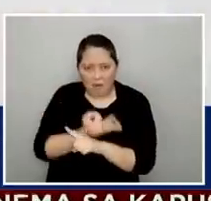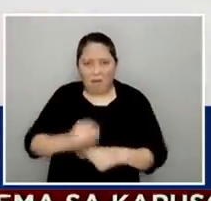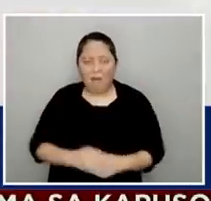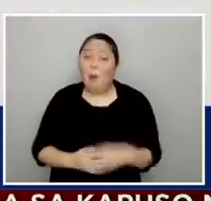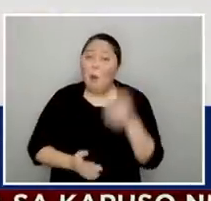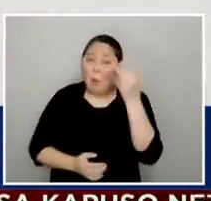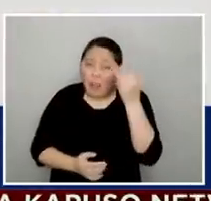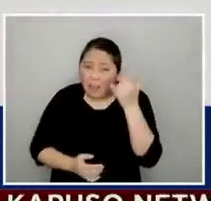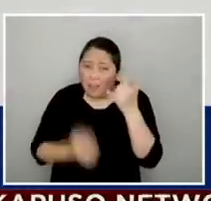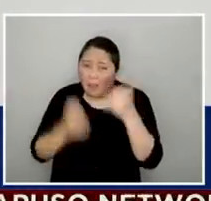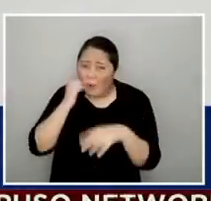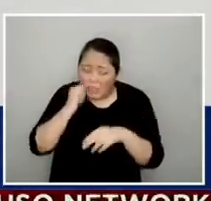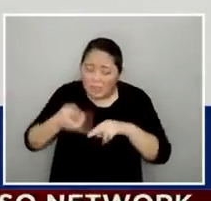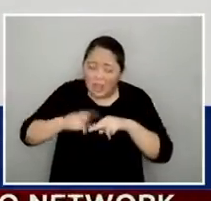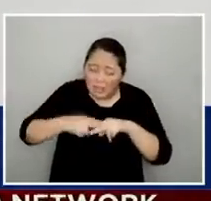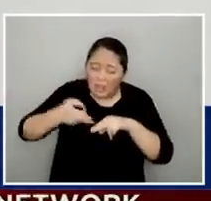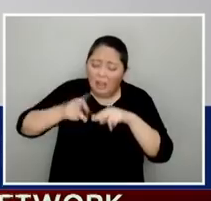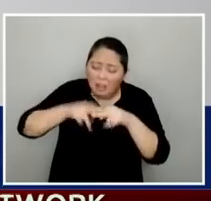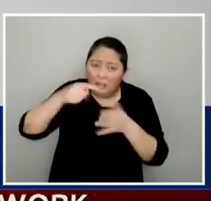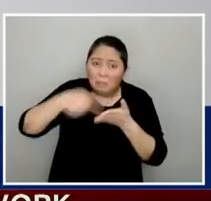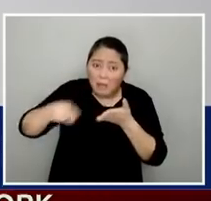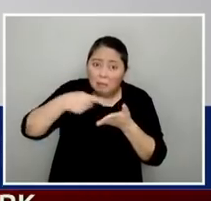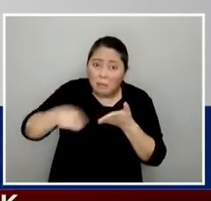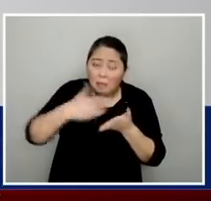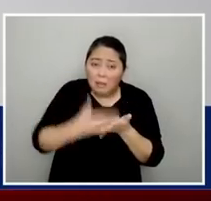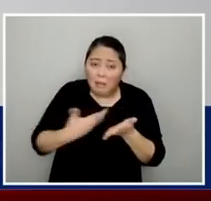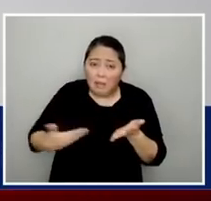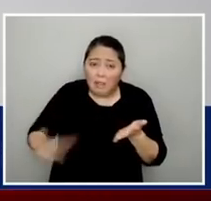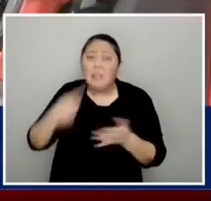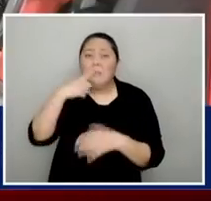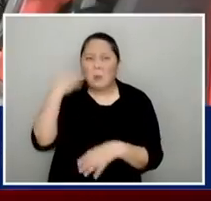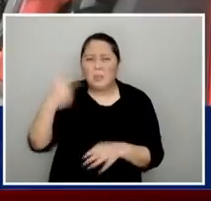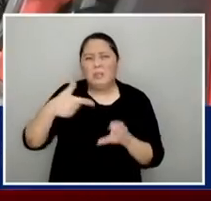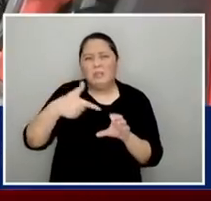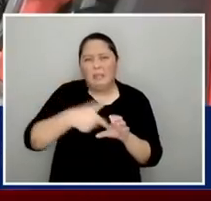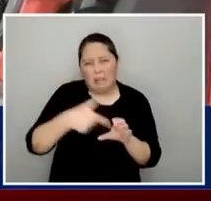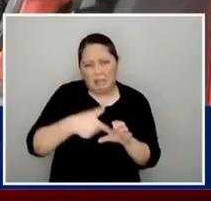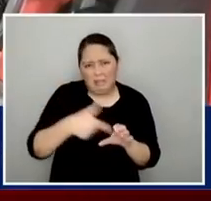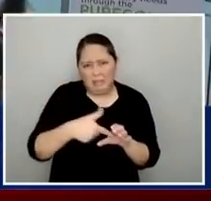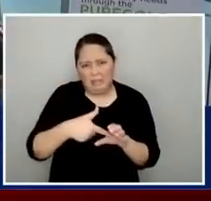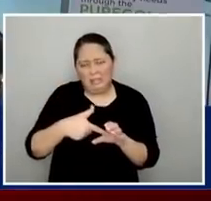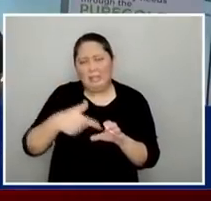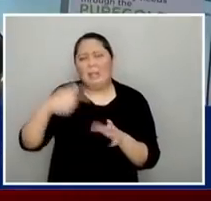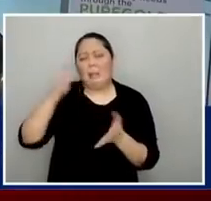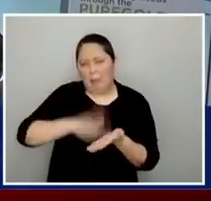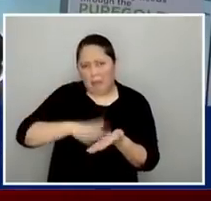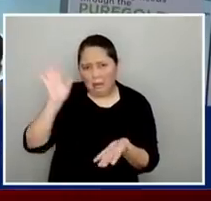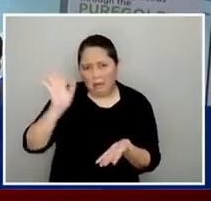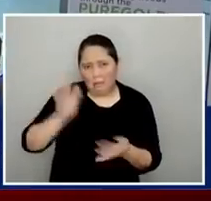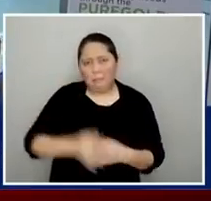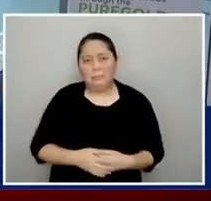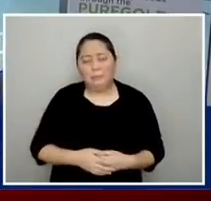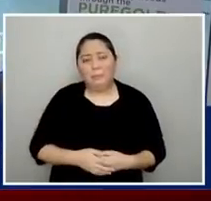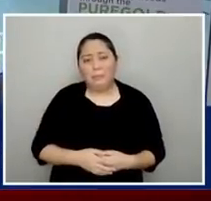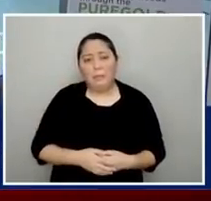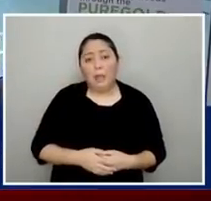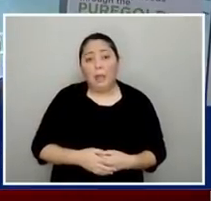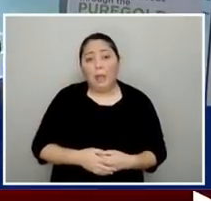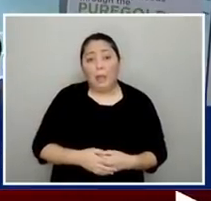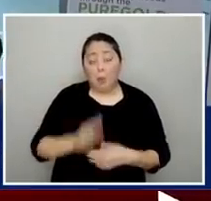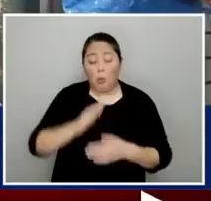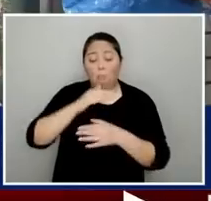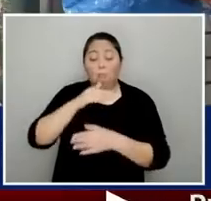oil price hike na nagresulta sa paggalaw ng presyo ng iba pang bilihin. Inaasahan naman ng Bangko Sentral ng Pilipinas at